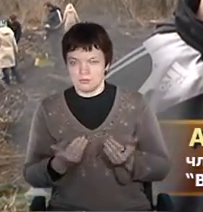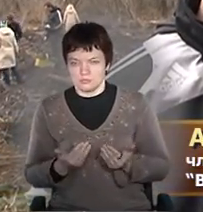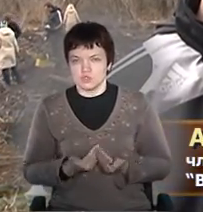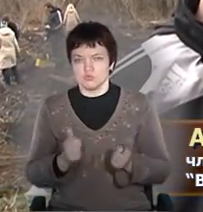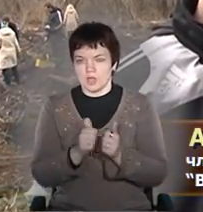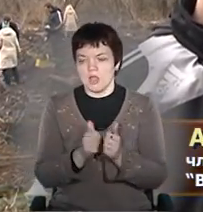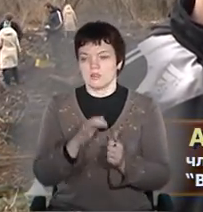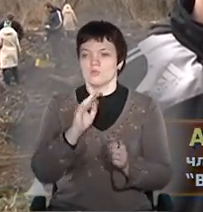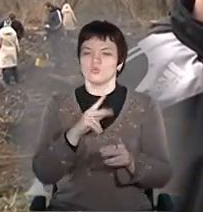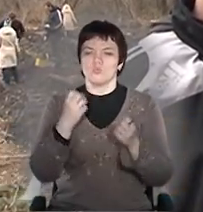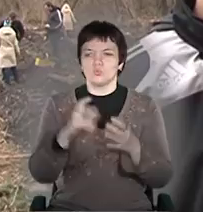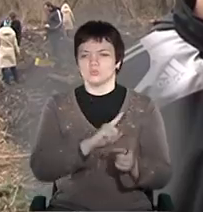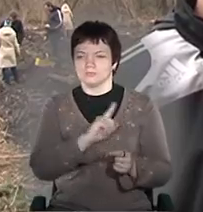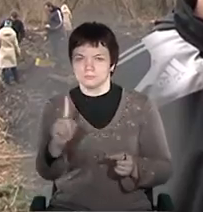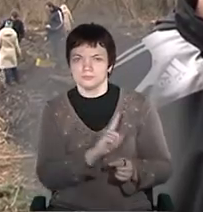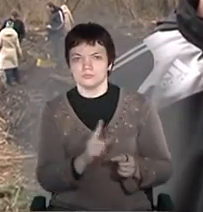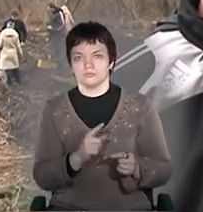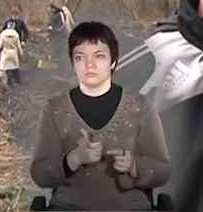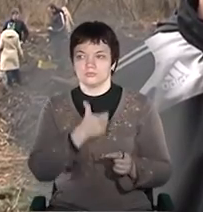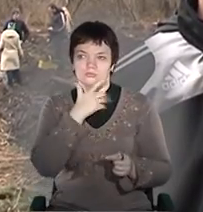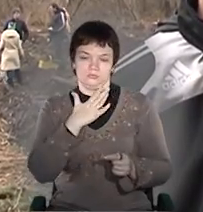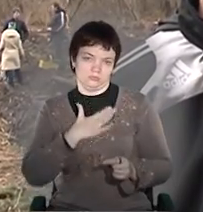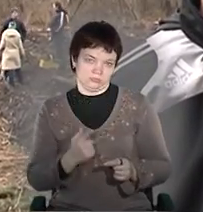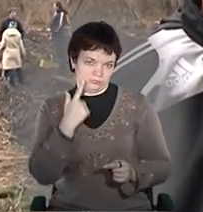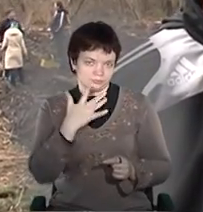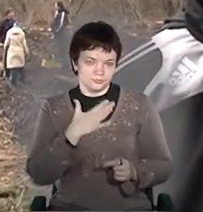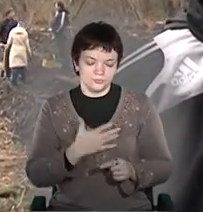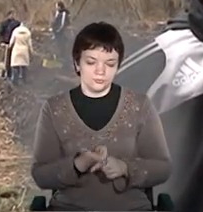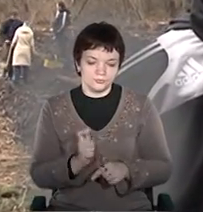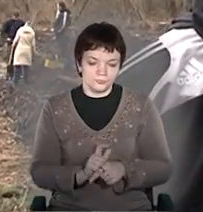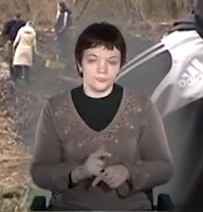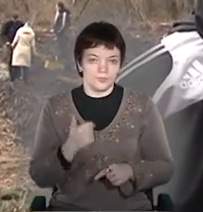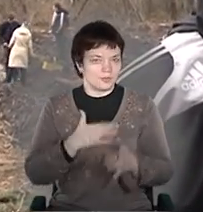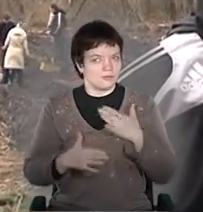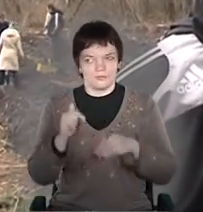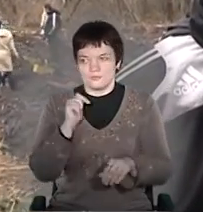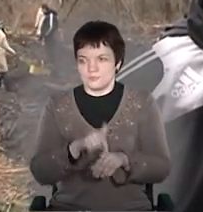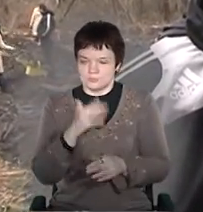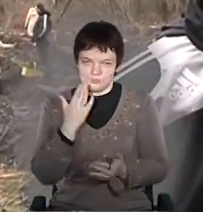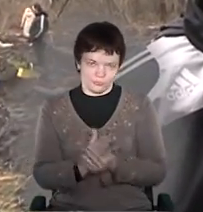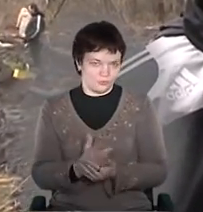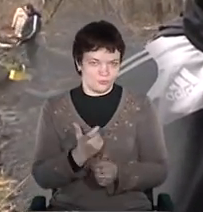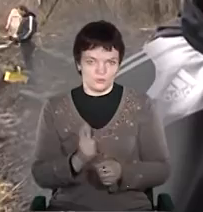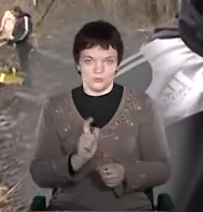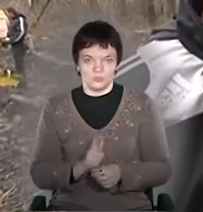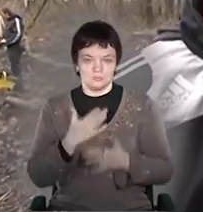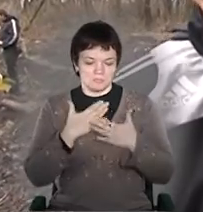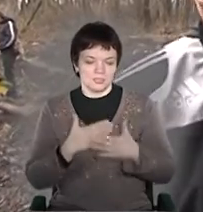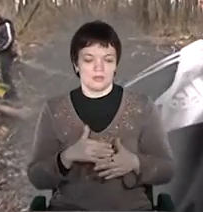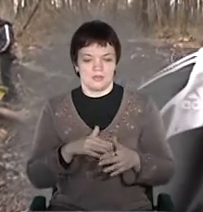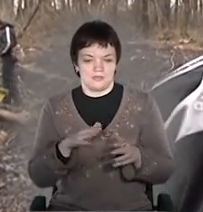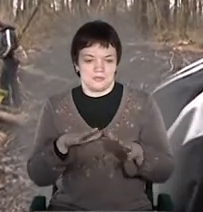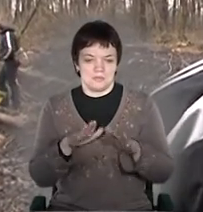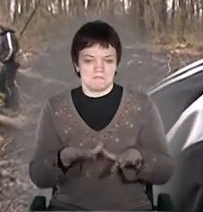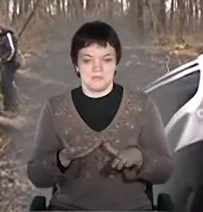В Богодухові. И вы специально сюда приехали? Ну да. Не жалко потерянного выходного? Я радость получаю от этого. То есть, что